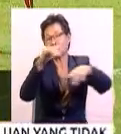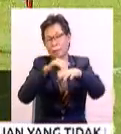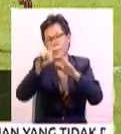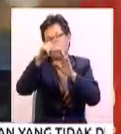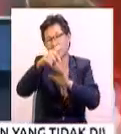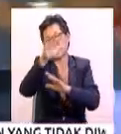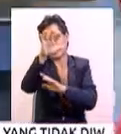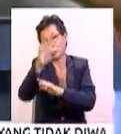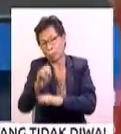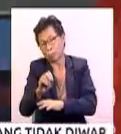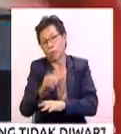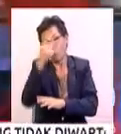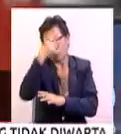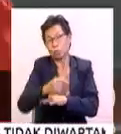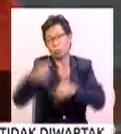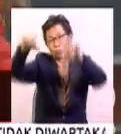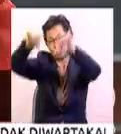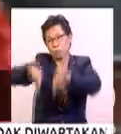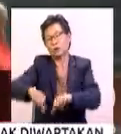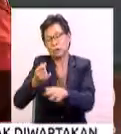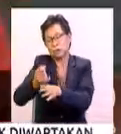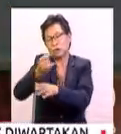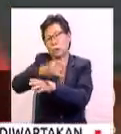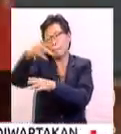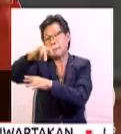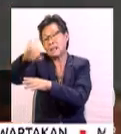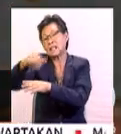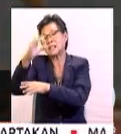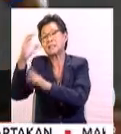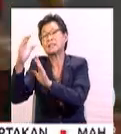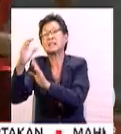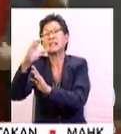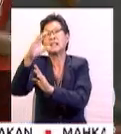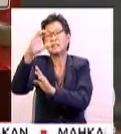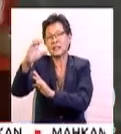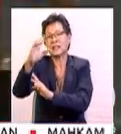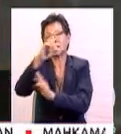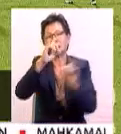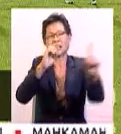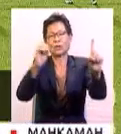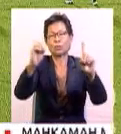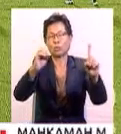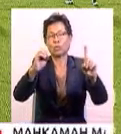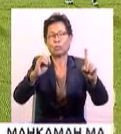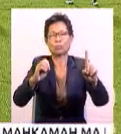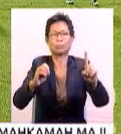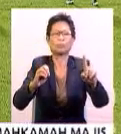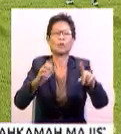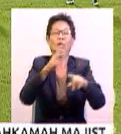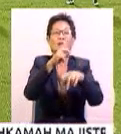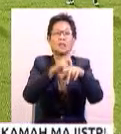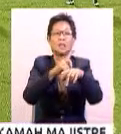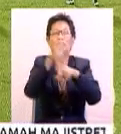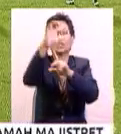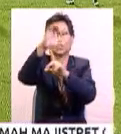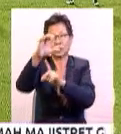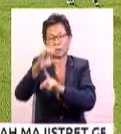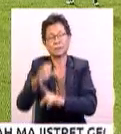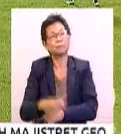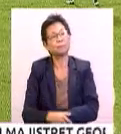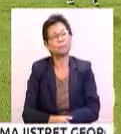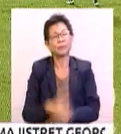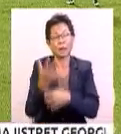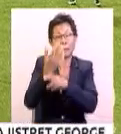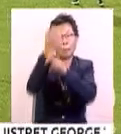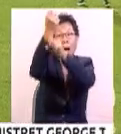minit ke-50 untuk menewaskan jirannya Petaling Jaya City FC 1-0 di Stadium Bola Sepak Kuala Lumpur Ceras. Namun